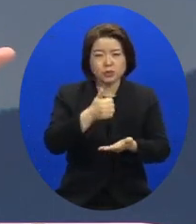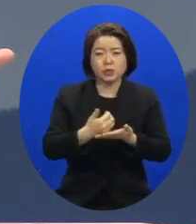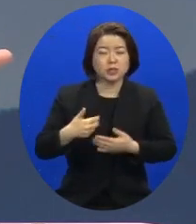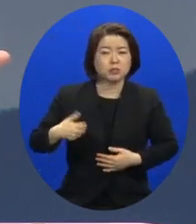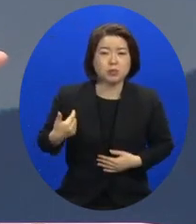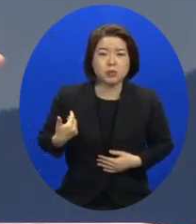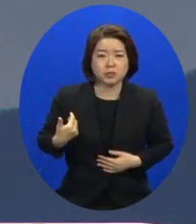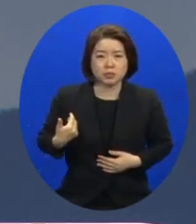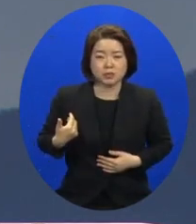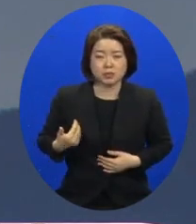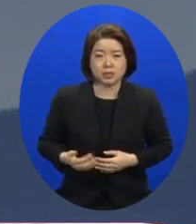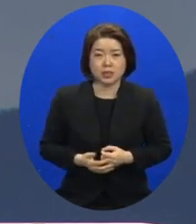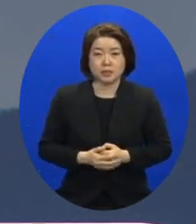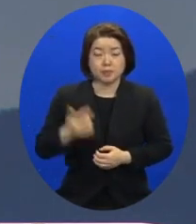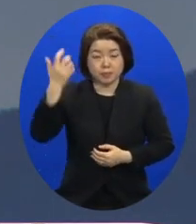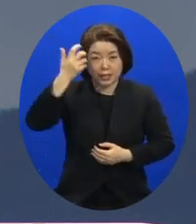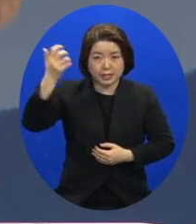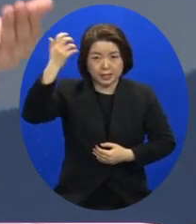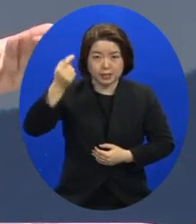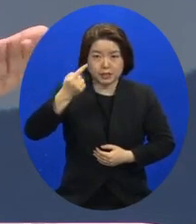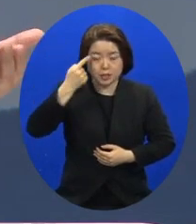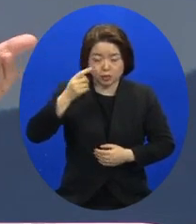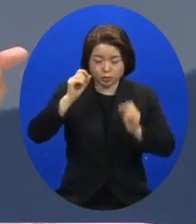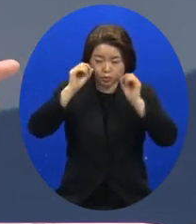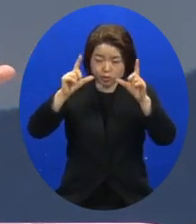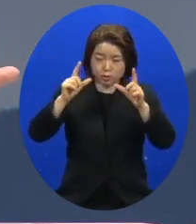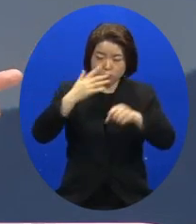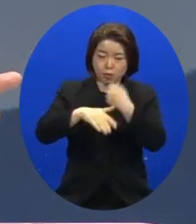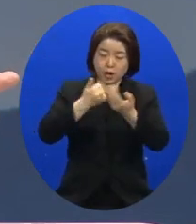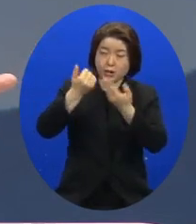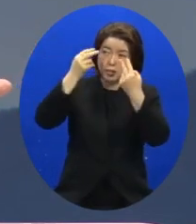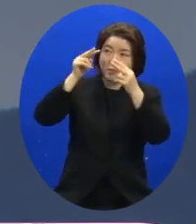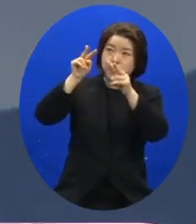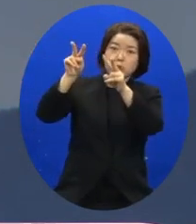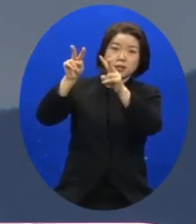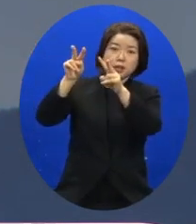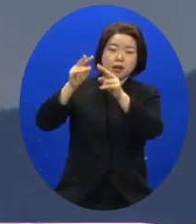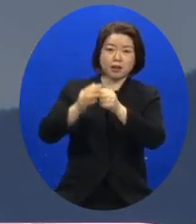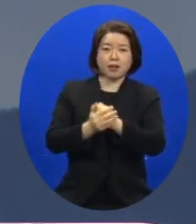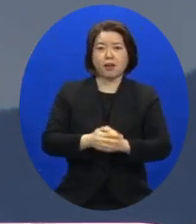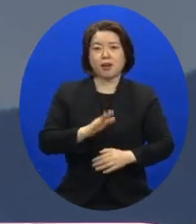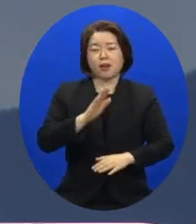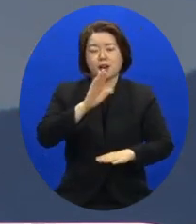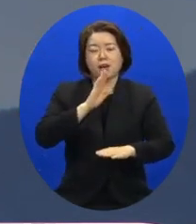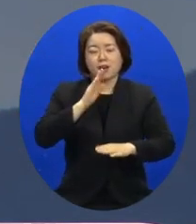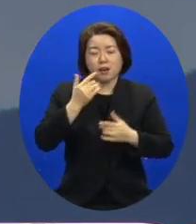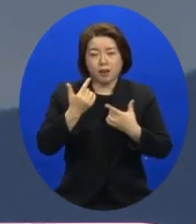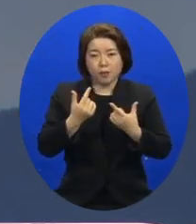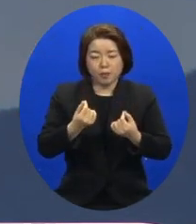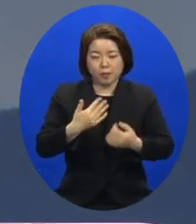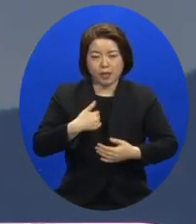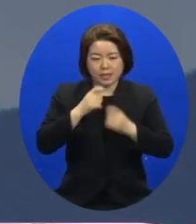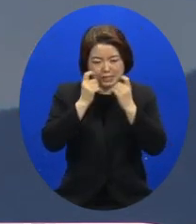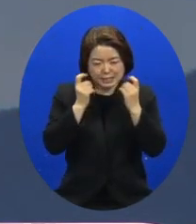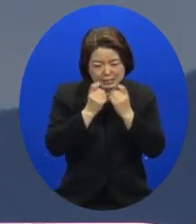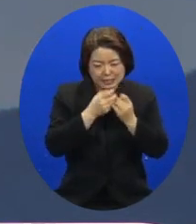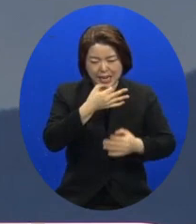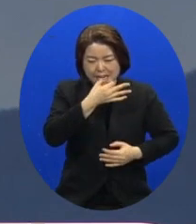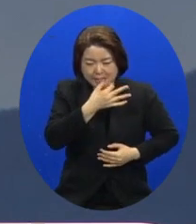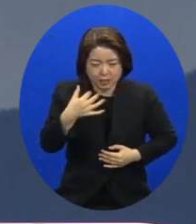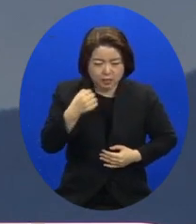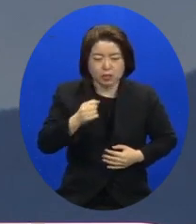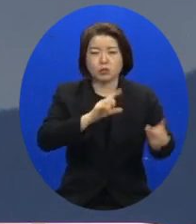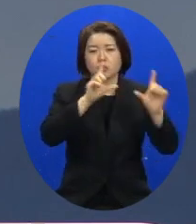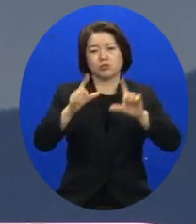몰랐었어요. 영적인 눈이 뜨이고 하나님을 보고 나니까 비로소 나는 정말 이기적으로 산 거더라고.